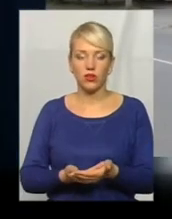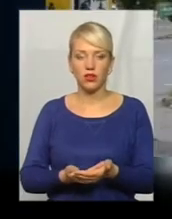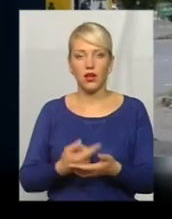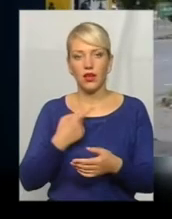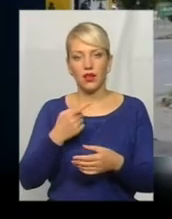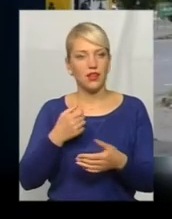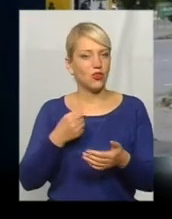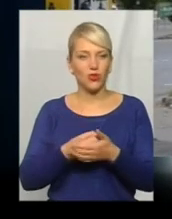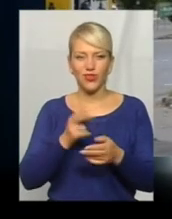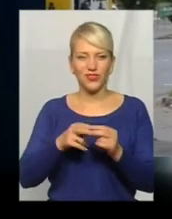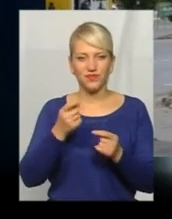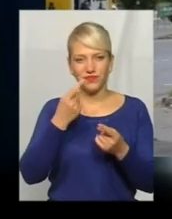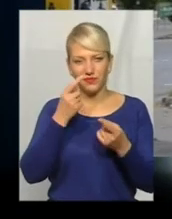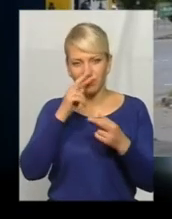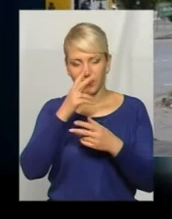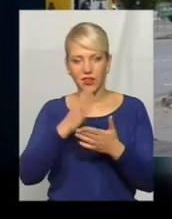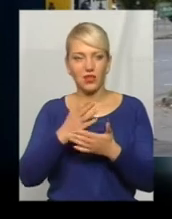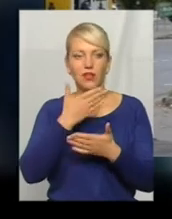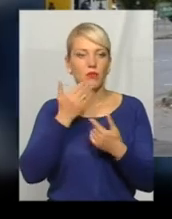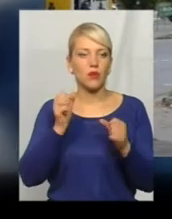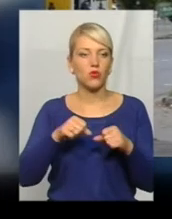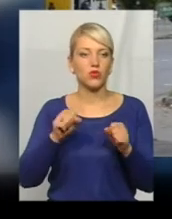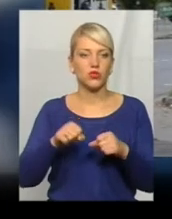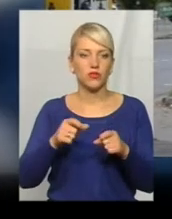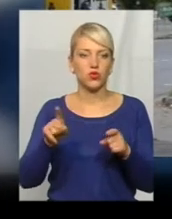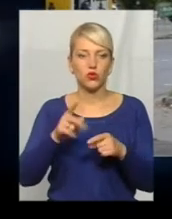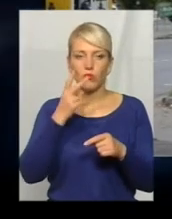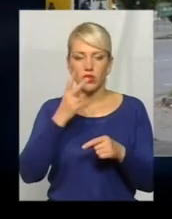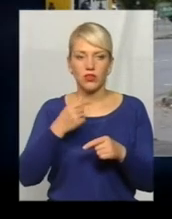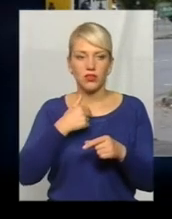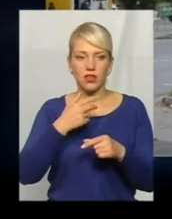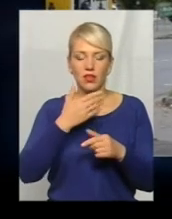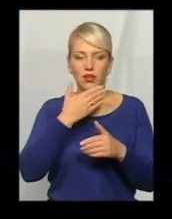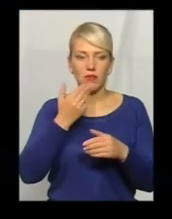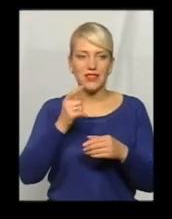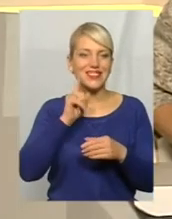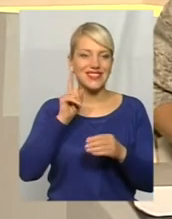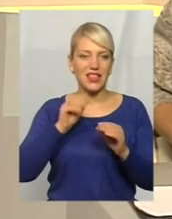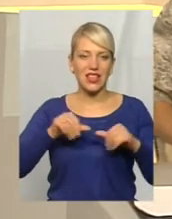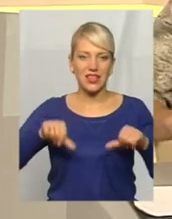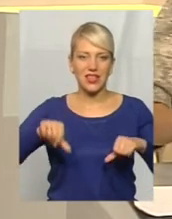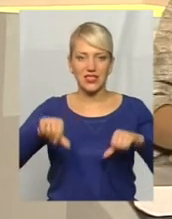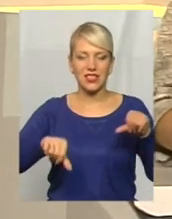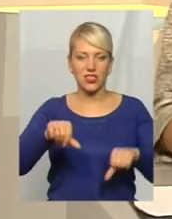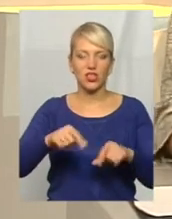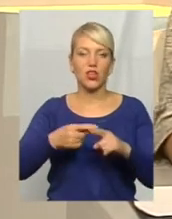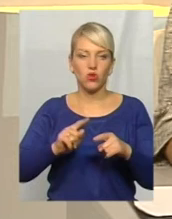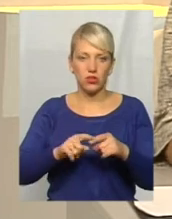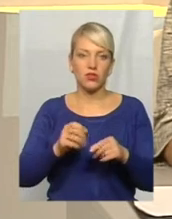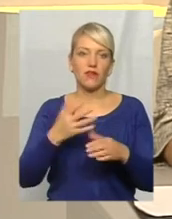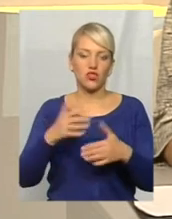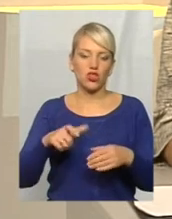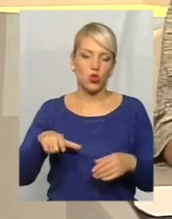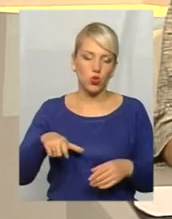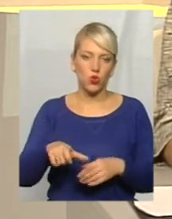кінця? Не до кінця. Ну, тут немає можливості, як з того, що показують, немає можливості зелені насадження зробити, але це вже проїжджа частина